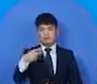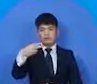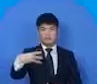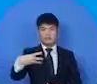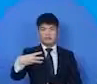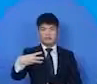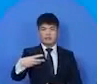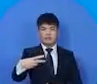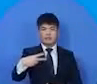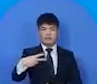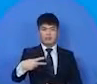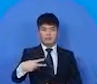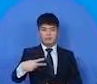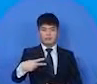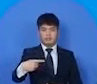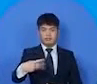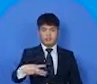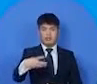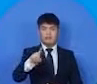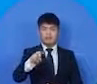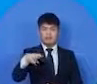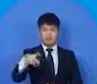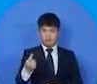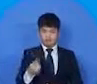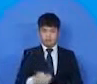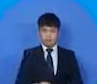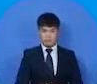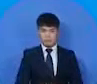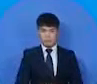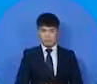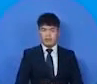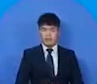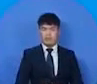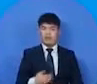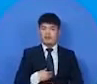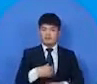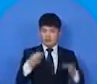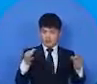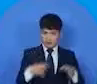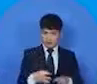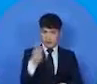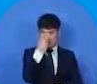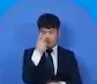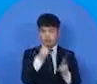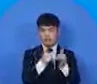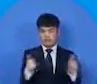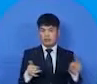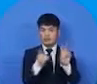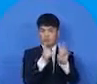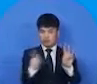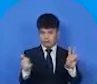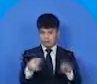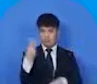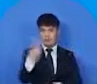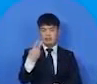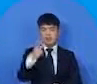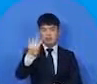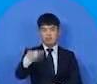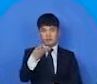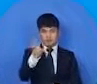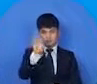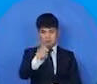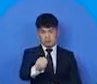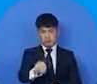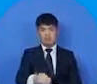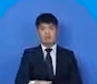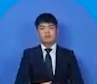천안시 서북구 한들 일로 입니다 주식회사 용기 통 탕에서 제조 관련 단순종사원 2명을 못 합니다 임금은